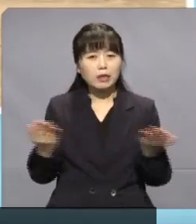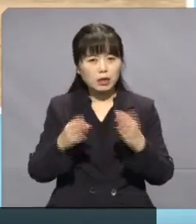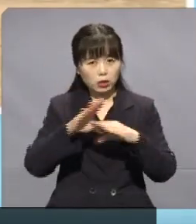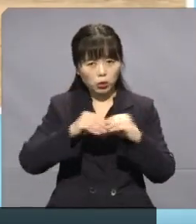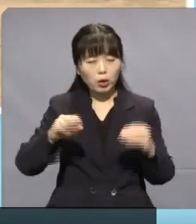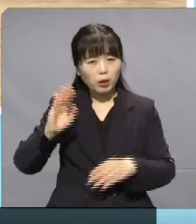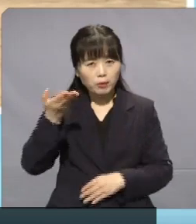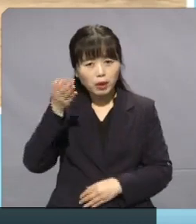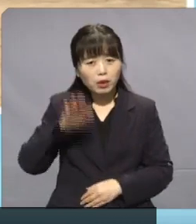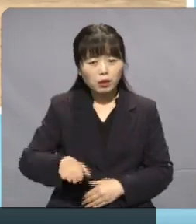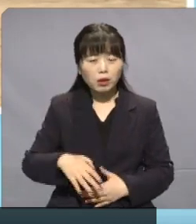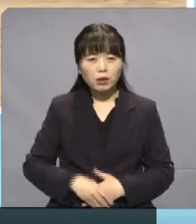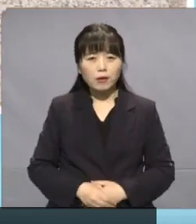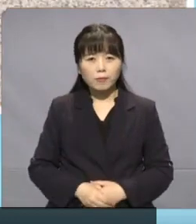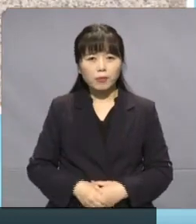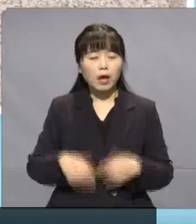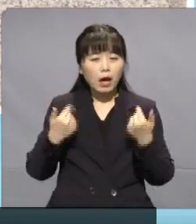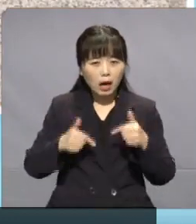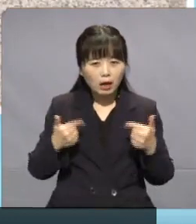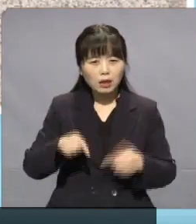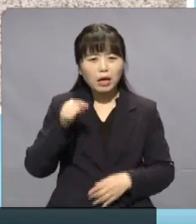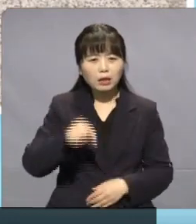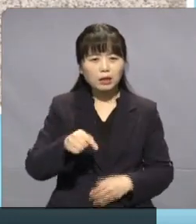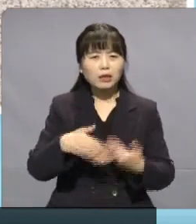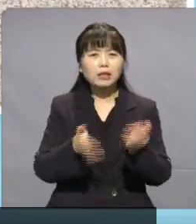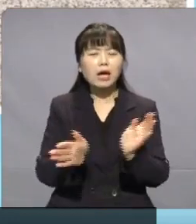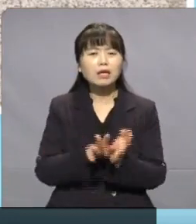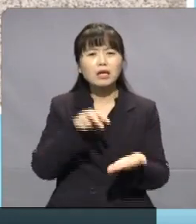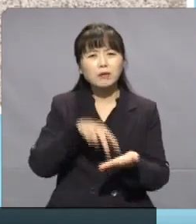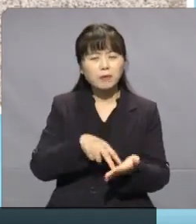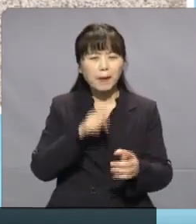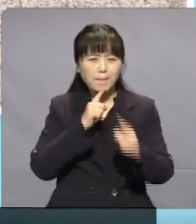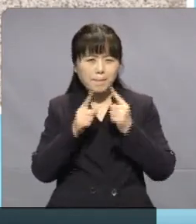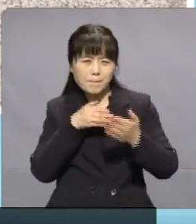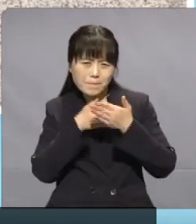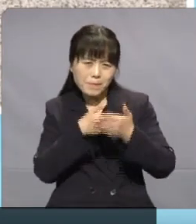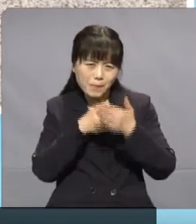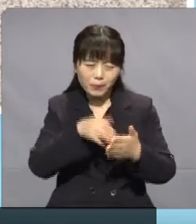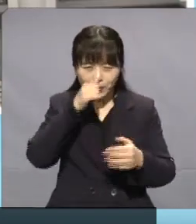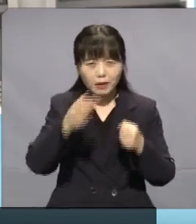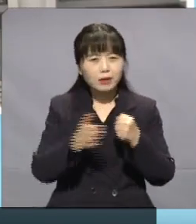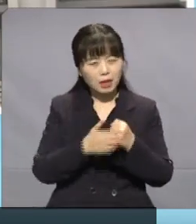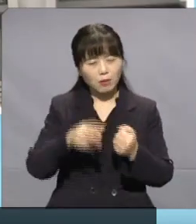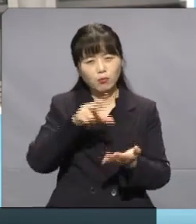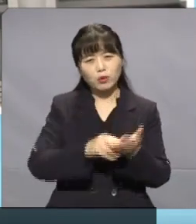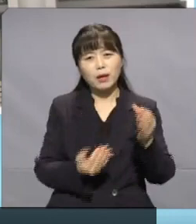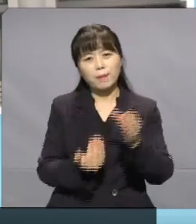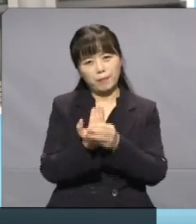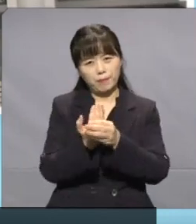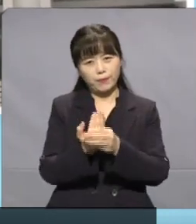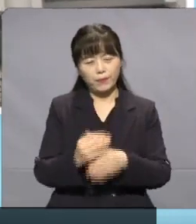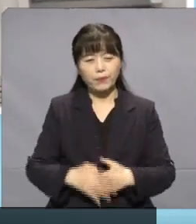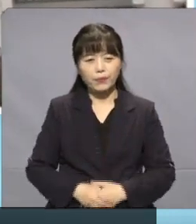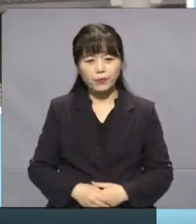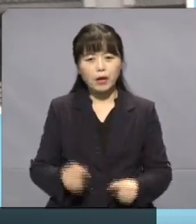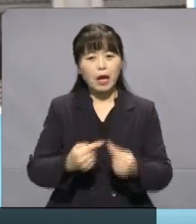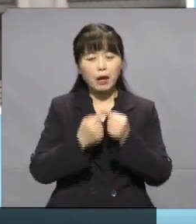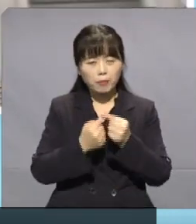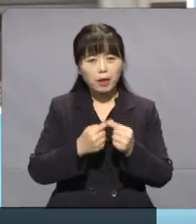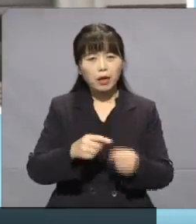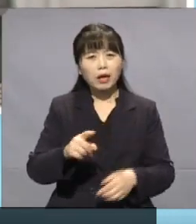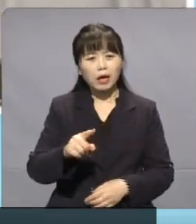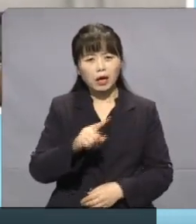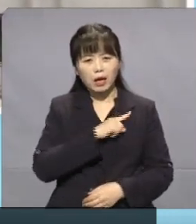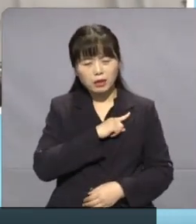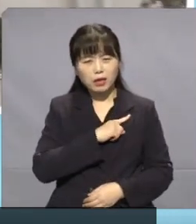되는데 항상 그 당의 입장에서 목소리를 내다 보니까 이런 불상사가 생기는 것 같습니다. 네. 그 첫 번째가 가장 중요한